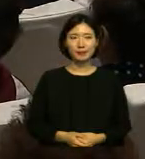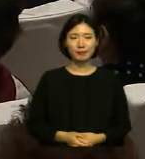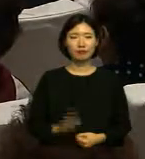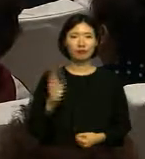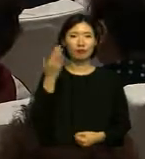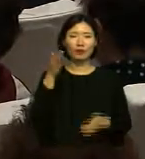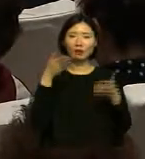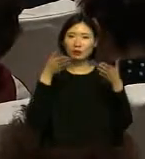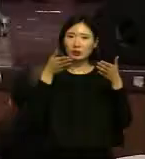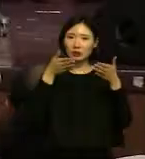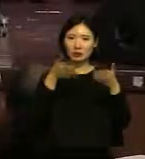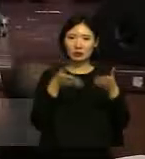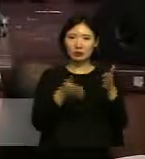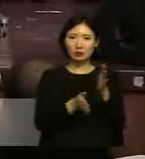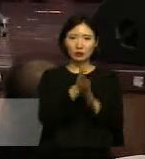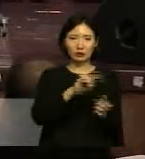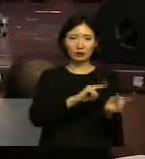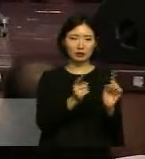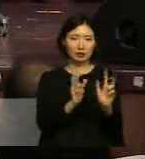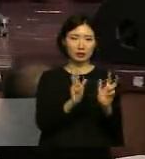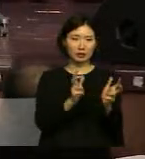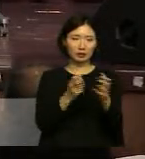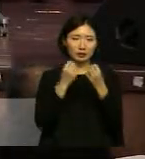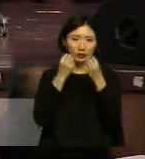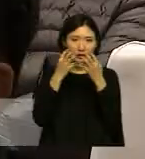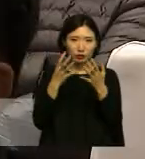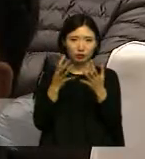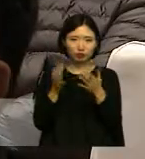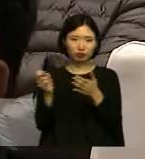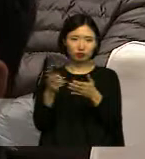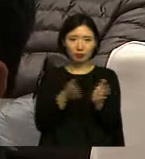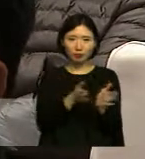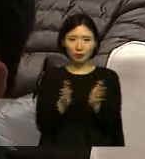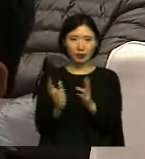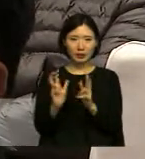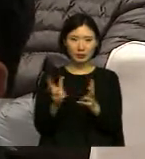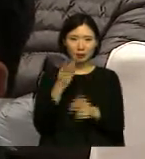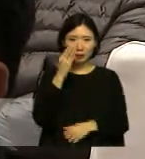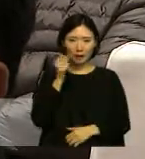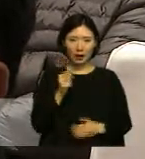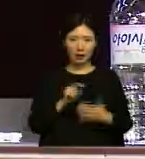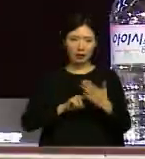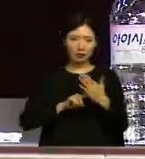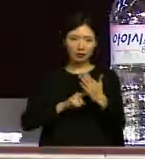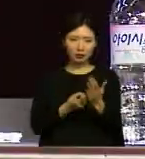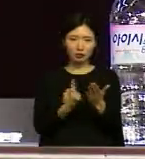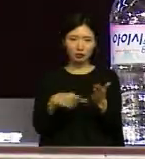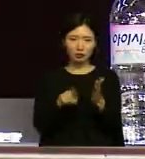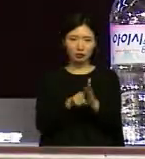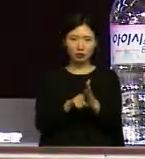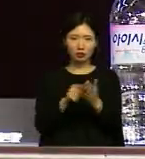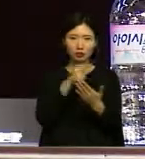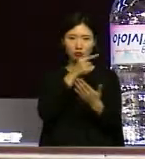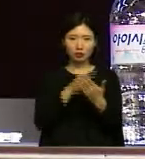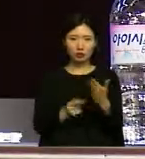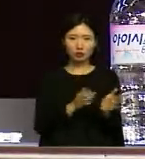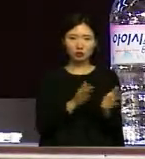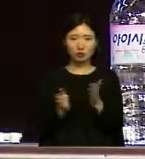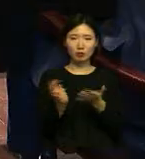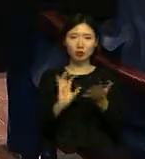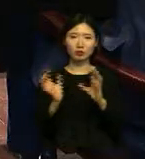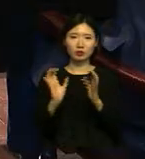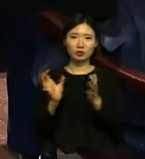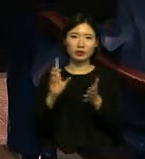요즘 주목받는 도시재생사업과 신규 정비사업을 원활하게 추진하기 위해 구리시가 마련한 주민공청회